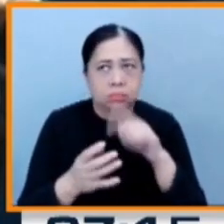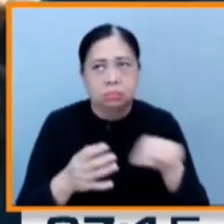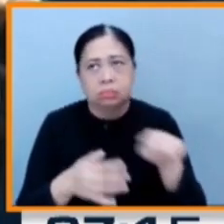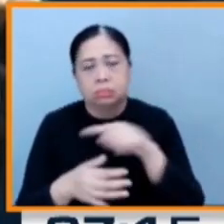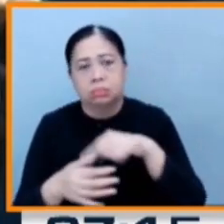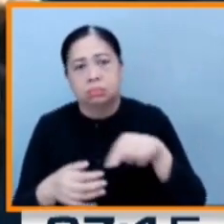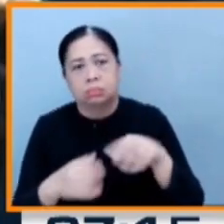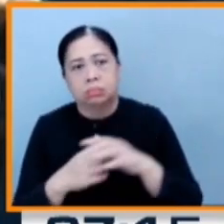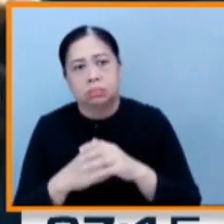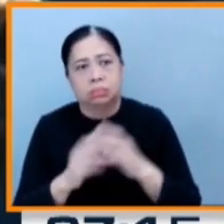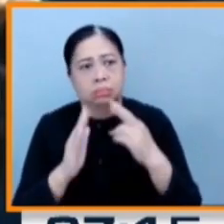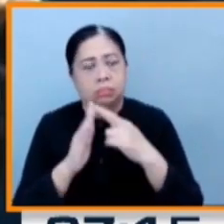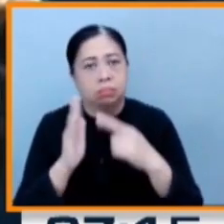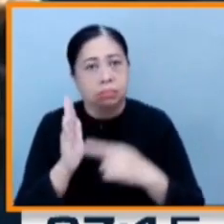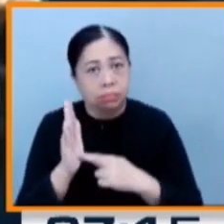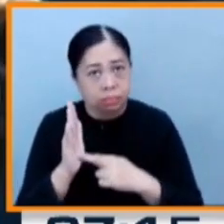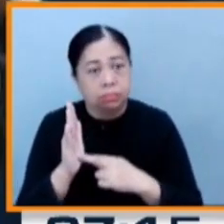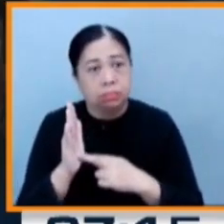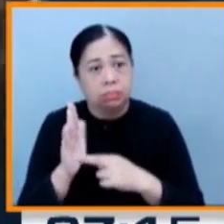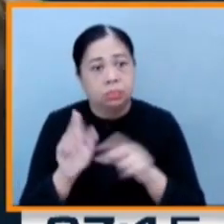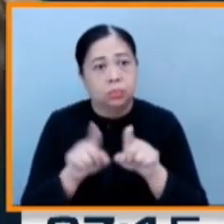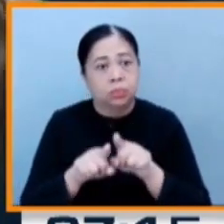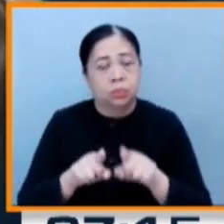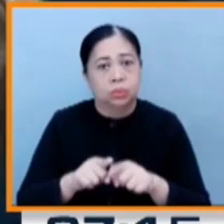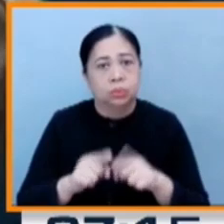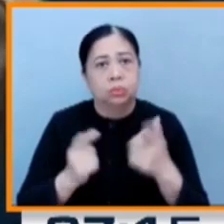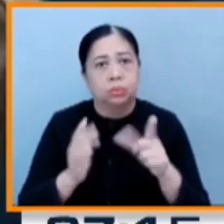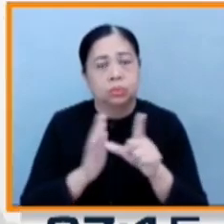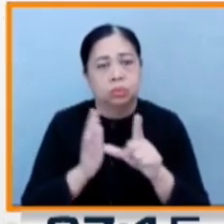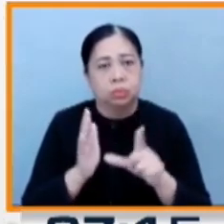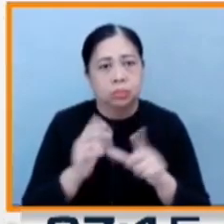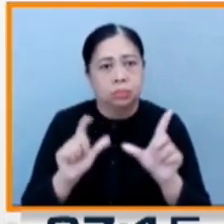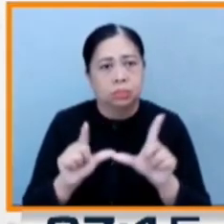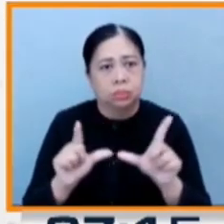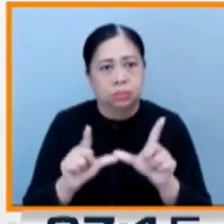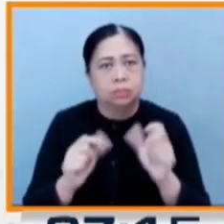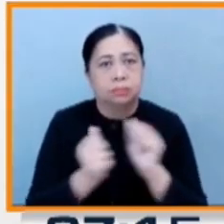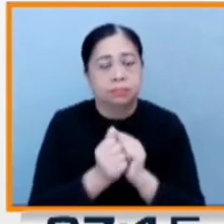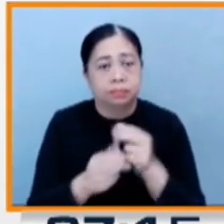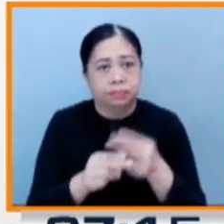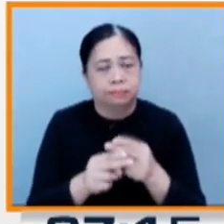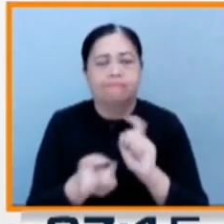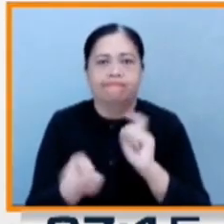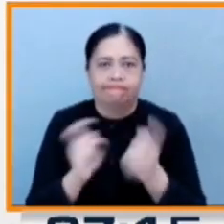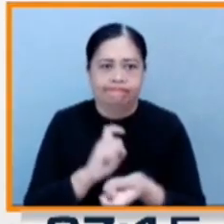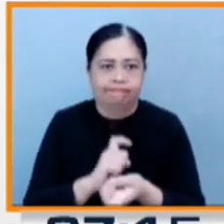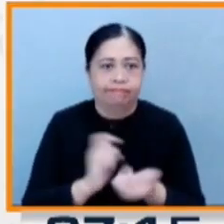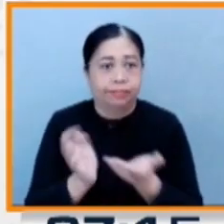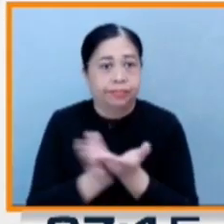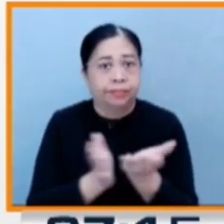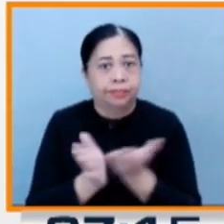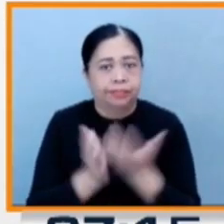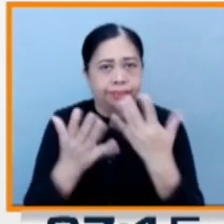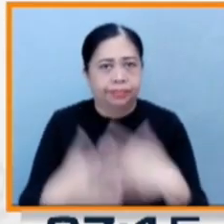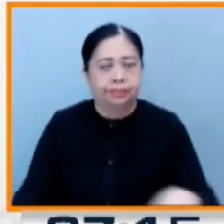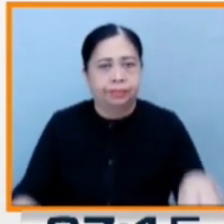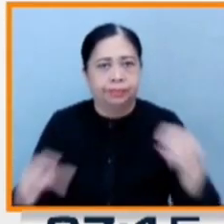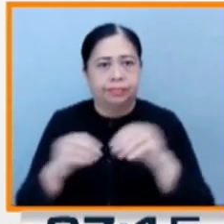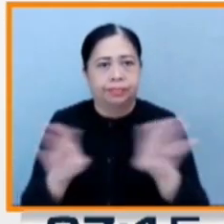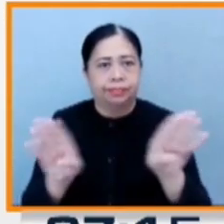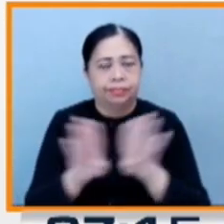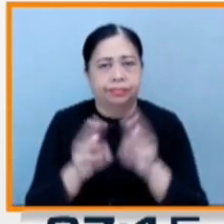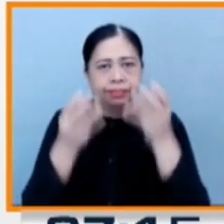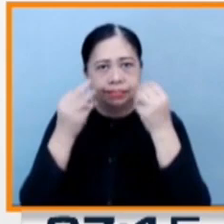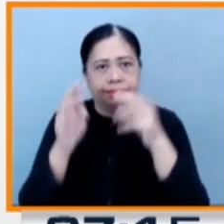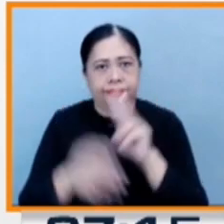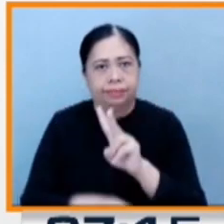rules and regulations and also the licenses. Pati po pangalan pinalitan na. Okay. Sa Pasig City, tuluyan ang ipinasara ni Mayor Vico Soto